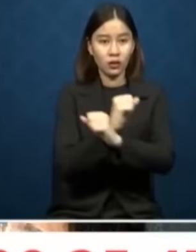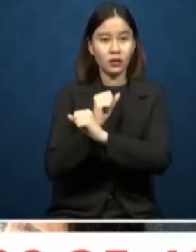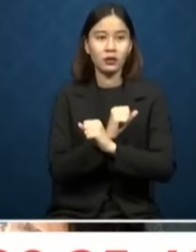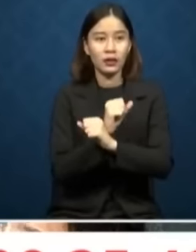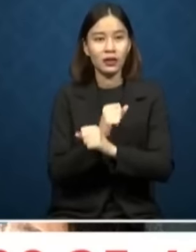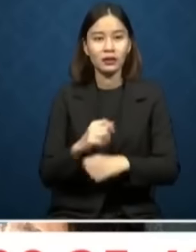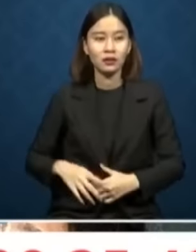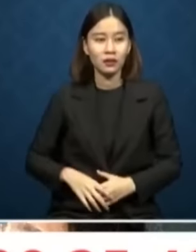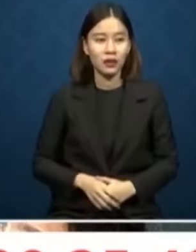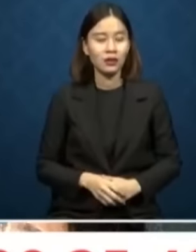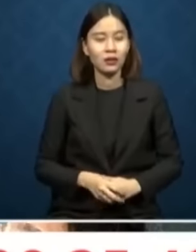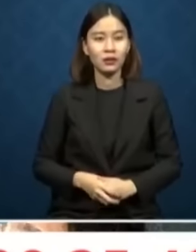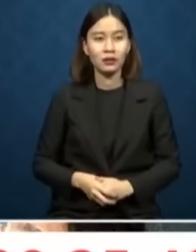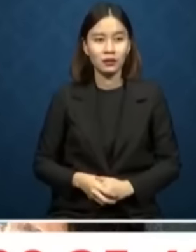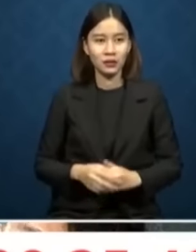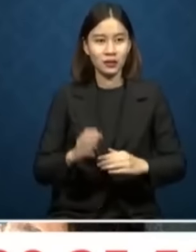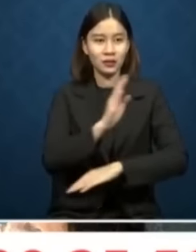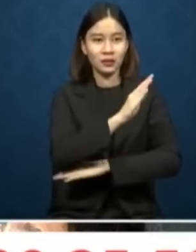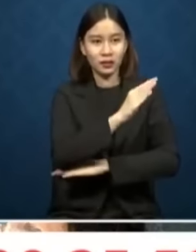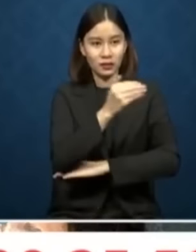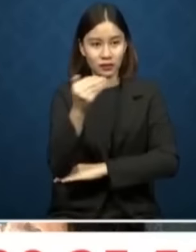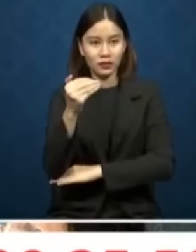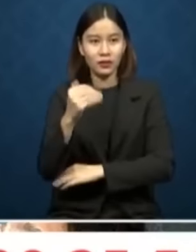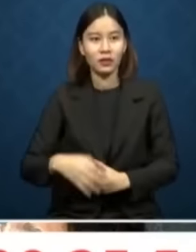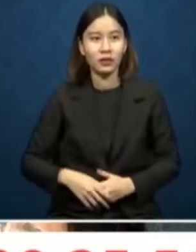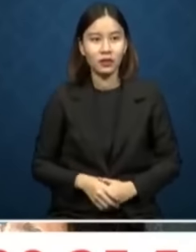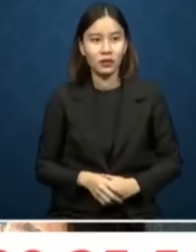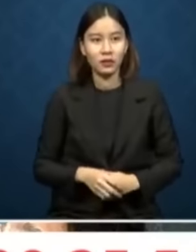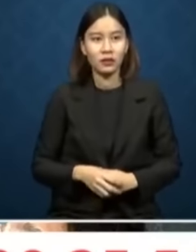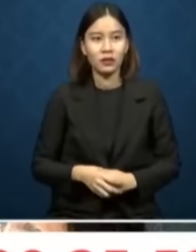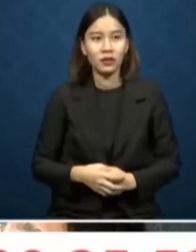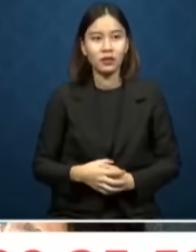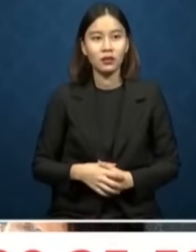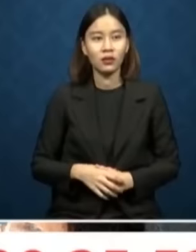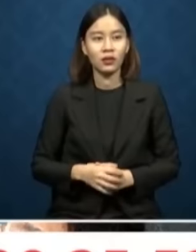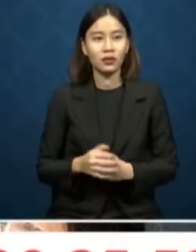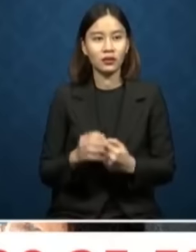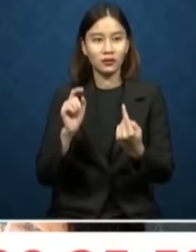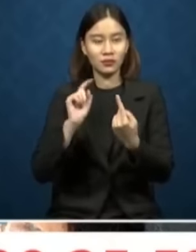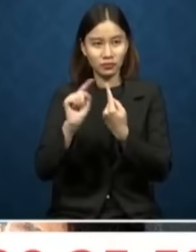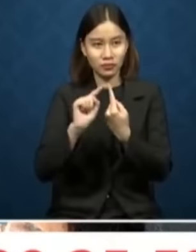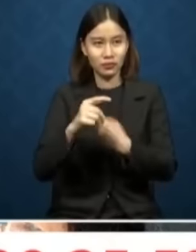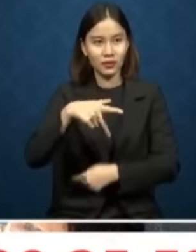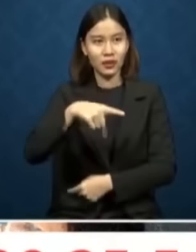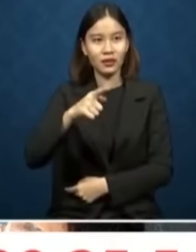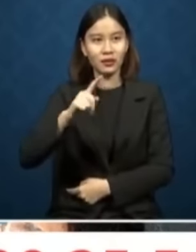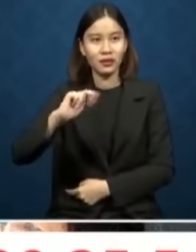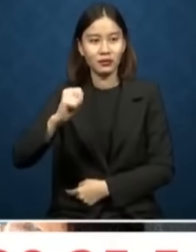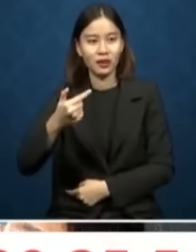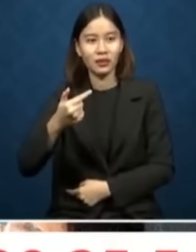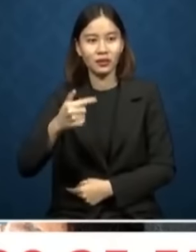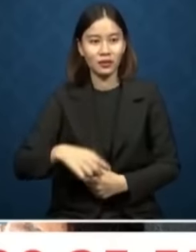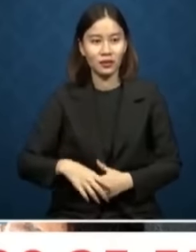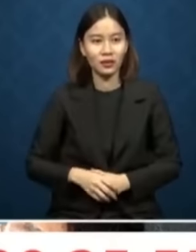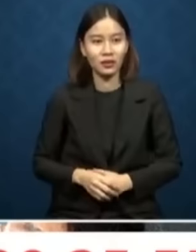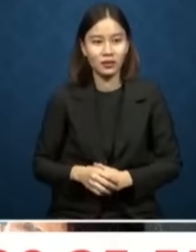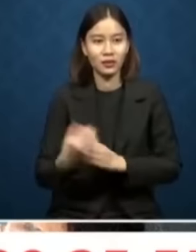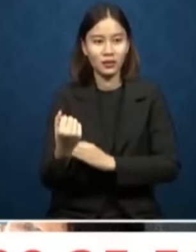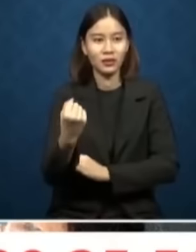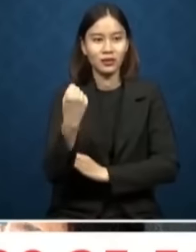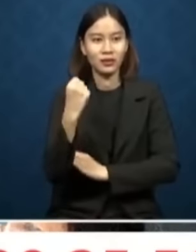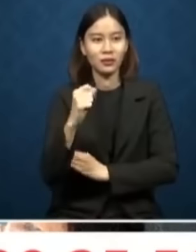ามทุจริตแห่งชาติสำนักงานปปงและศาลทุกศาลเอาอำนาจ